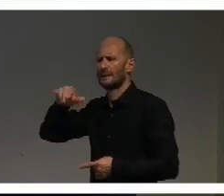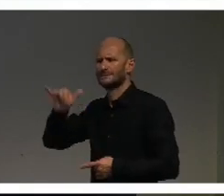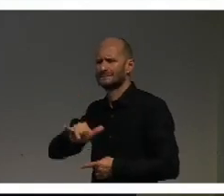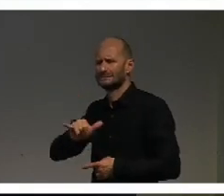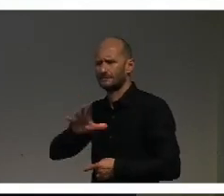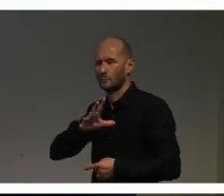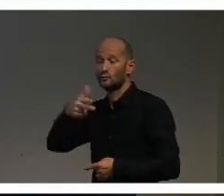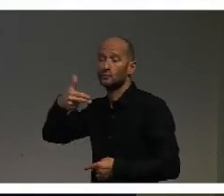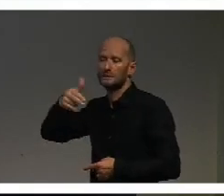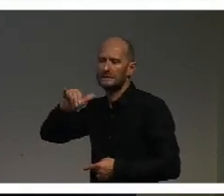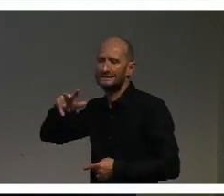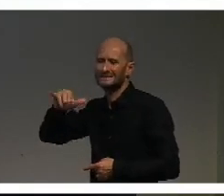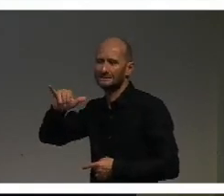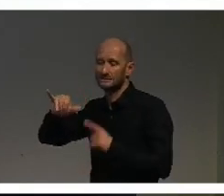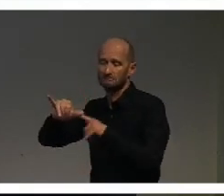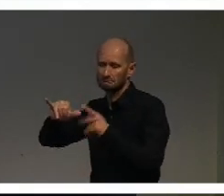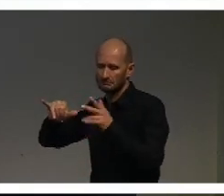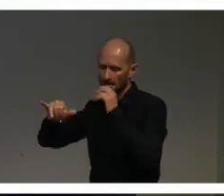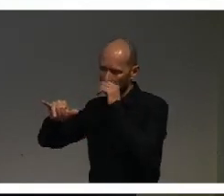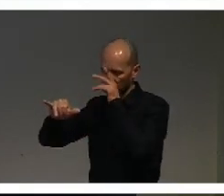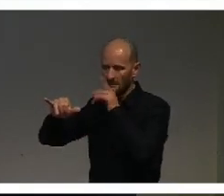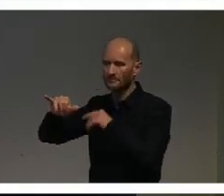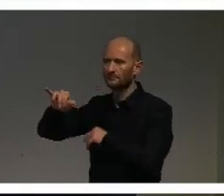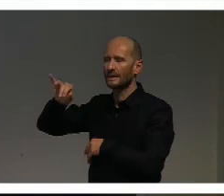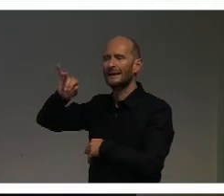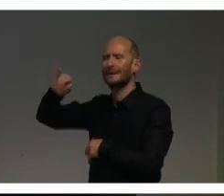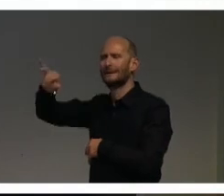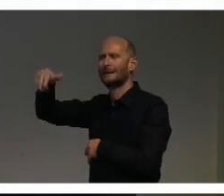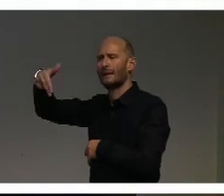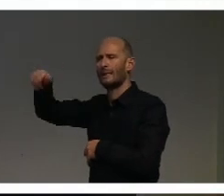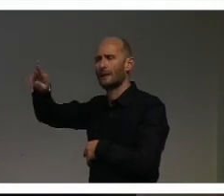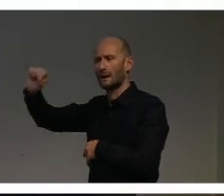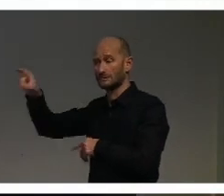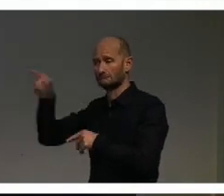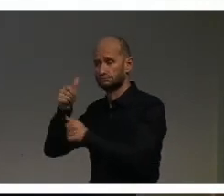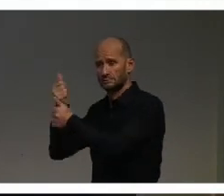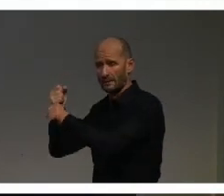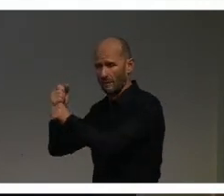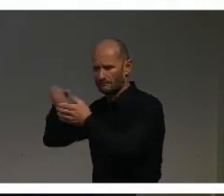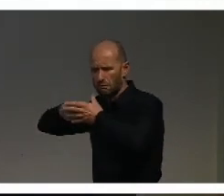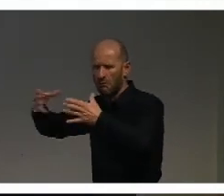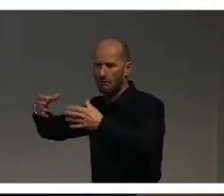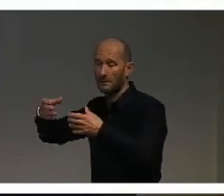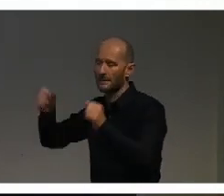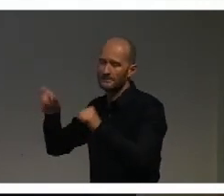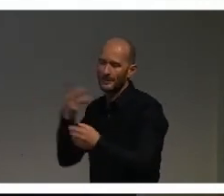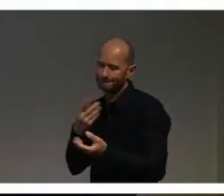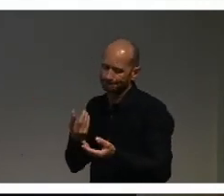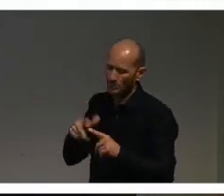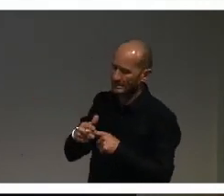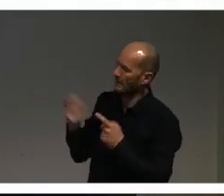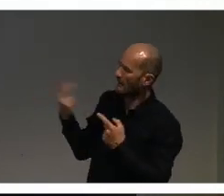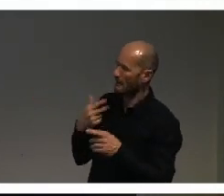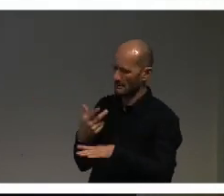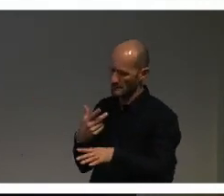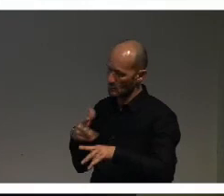qui est développé par l'INRS, qui peut aider aussi les préventeurs à essayer de mettre en place des